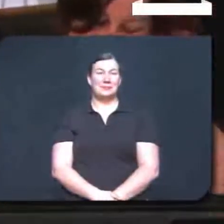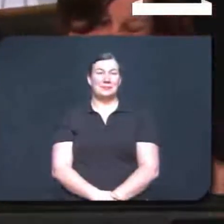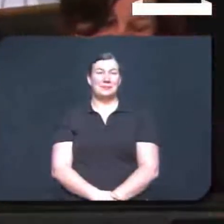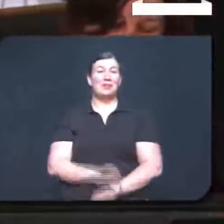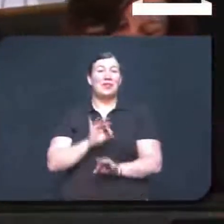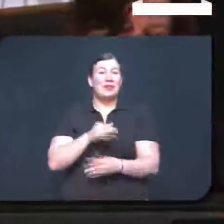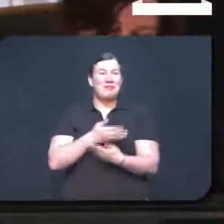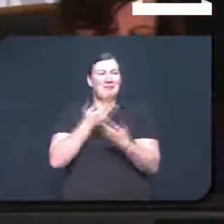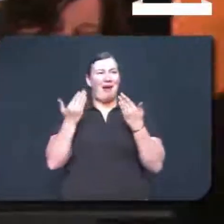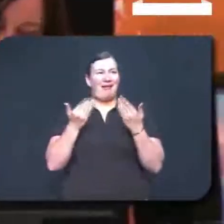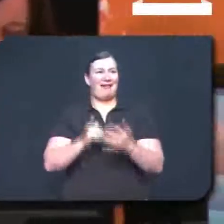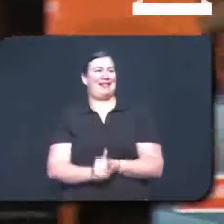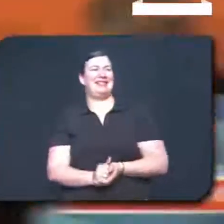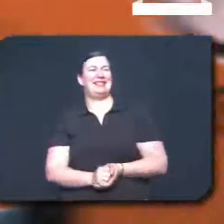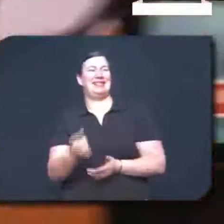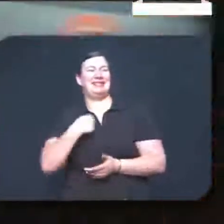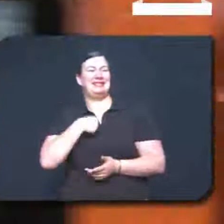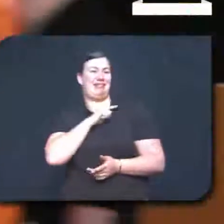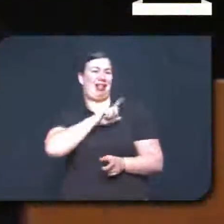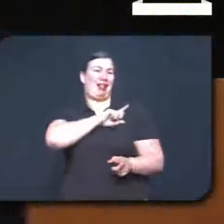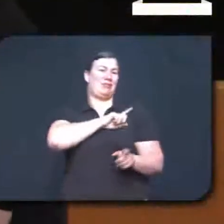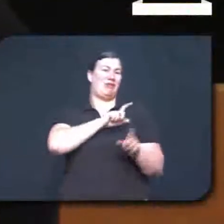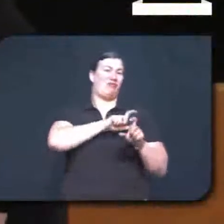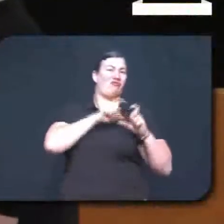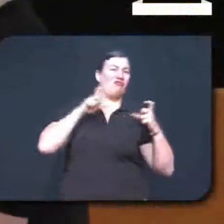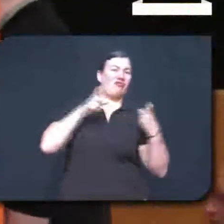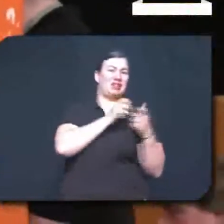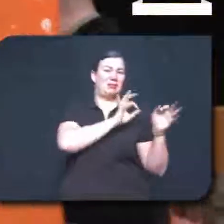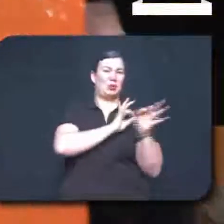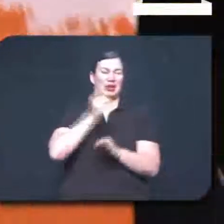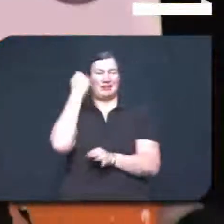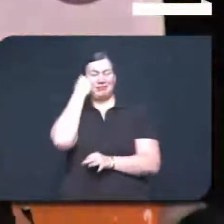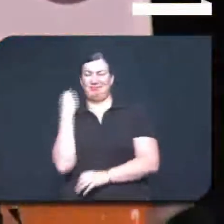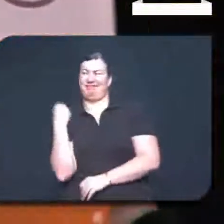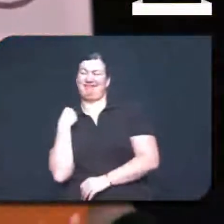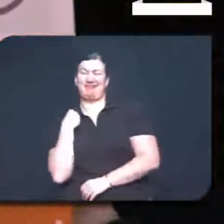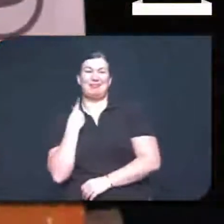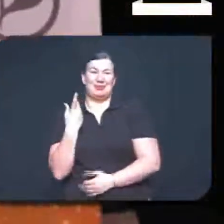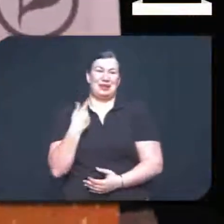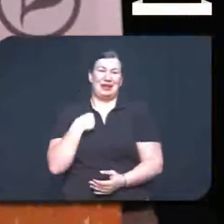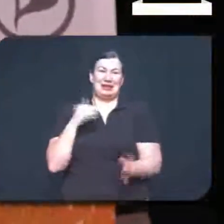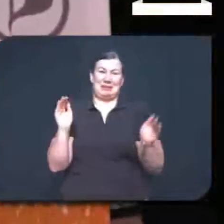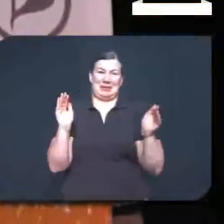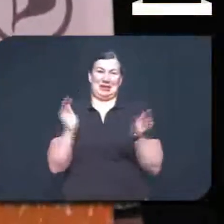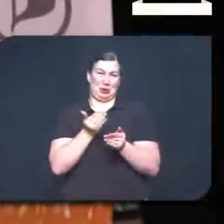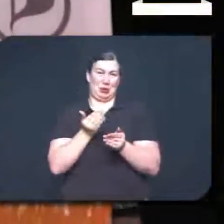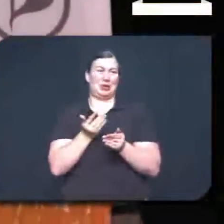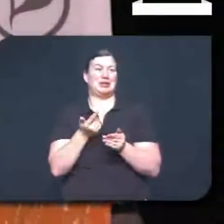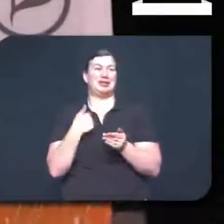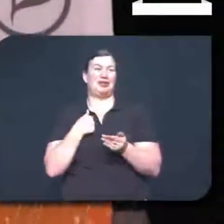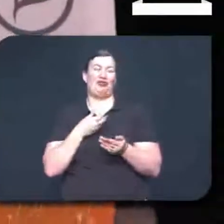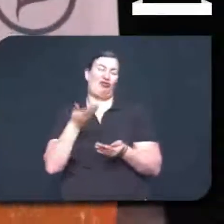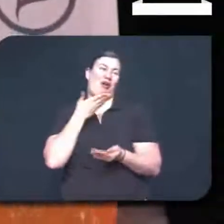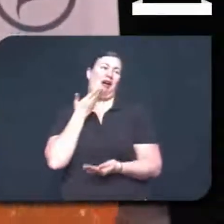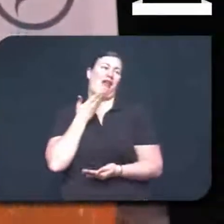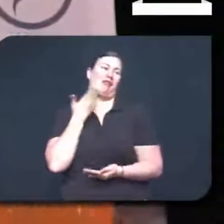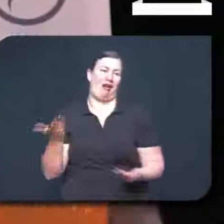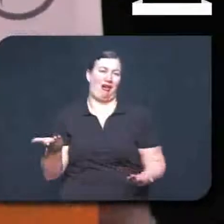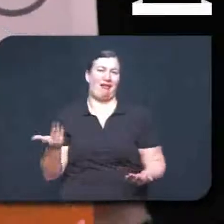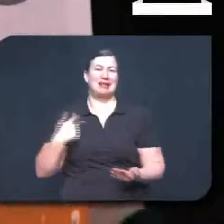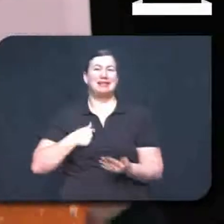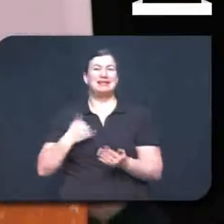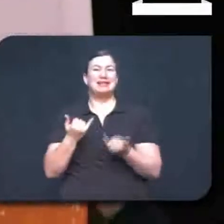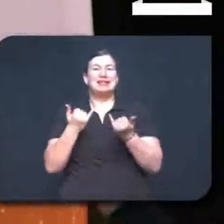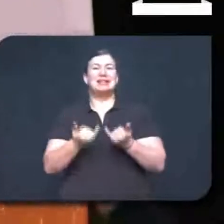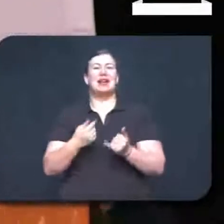guten Morgen Ich wurde von der versahnungsleitung gebeten mich kurz zu fassen das fällt mir leicht ich stelle hier satzungsänderungsantrag